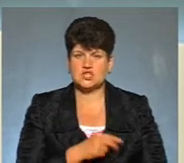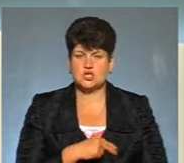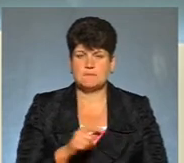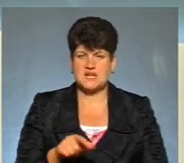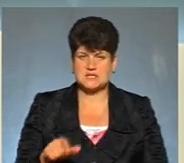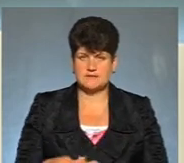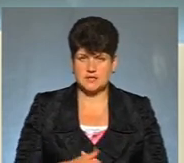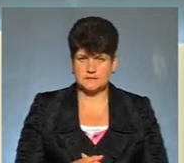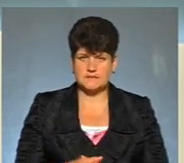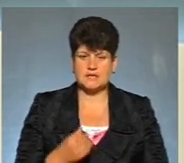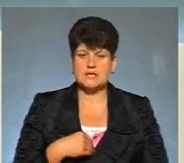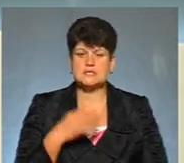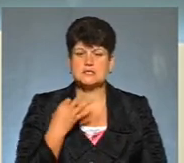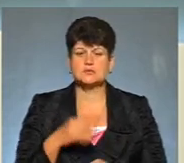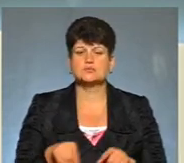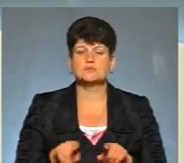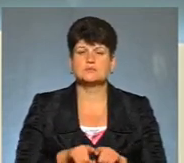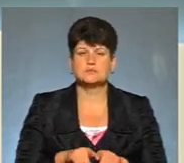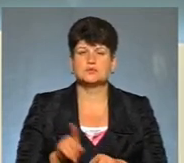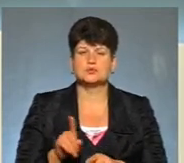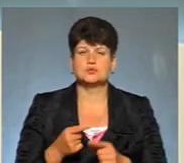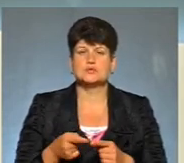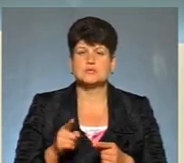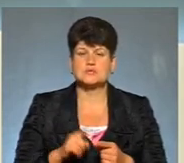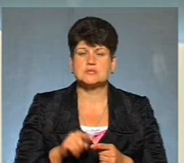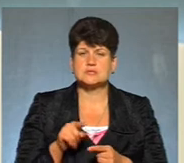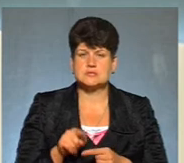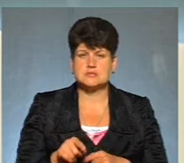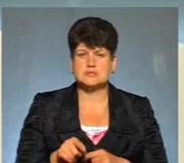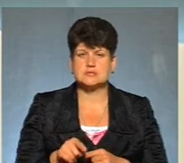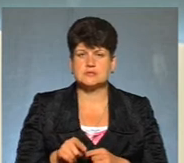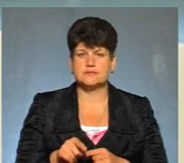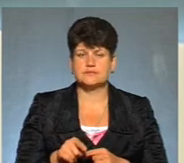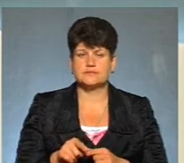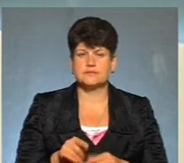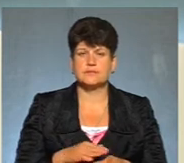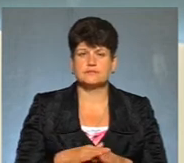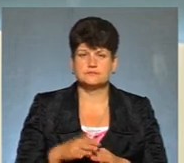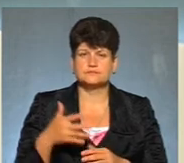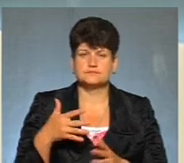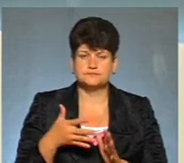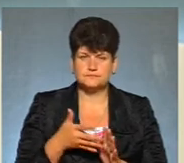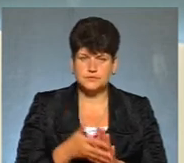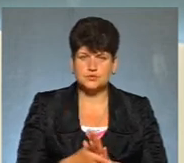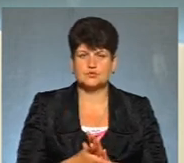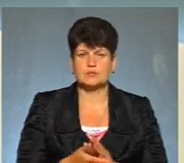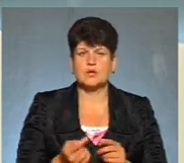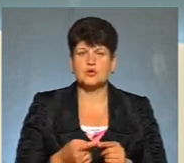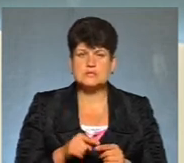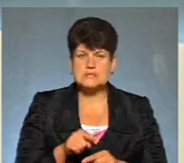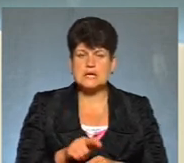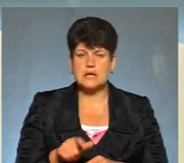Ну, я скажу таким чином, що це якби цілком зрозуміло. Це люди,